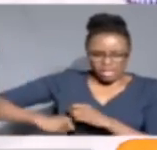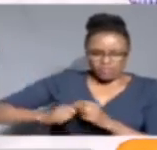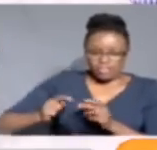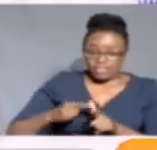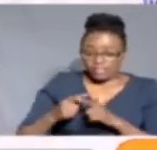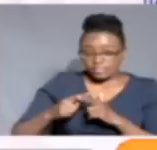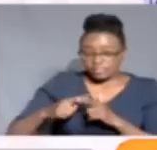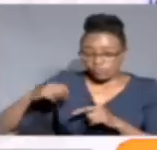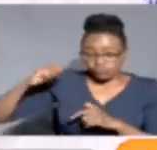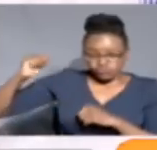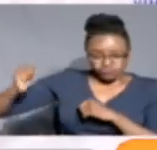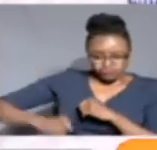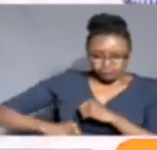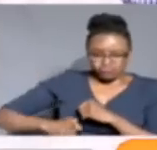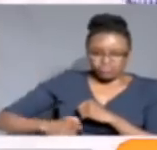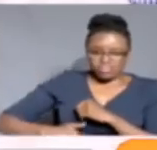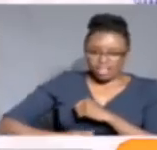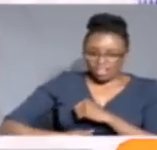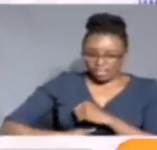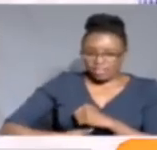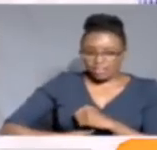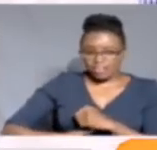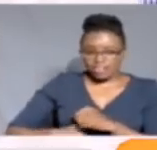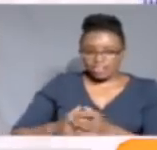Alipopatwa ile rungu ya tumbo